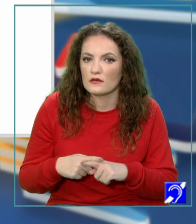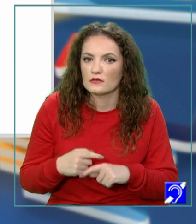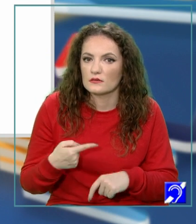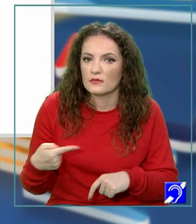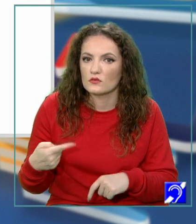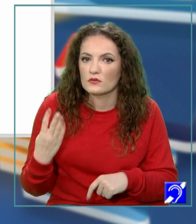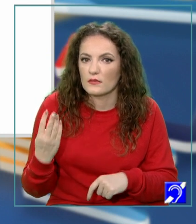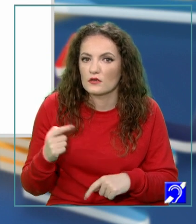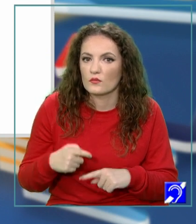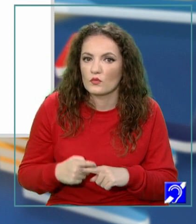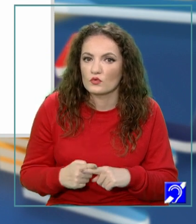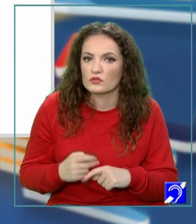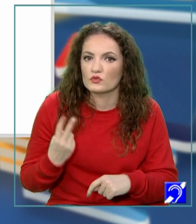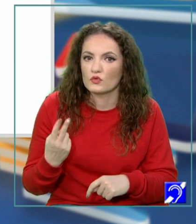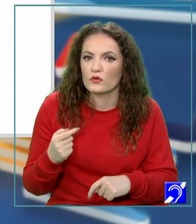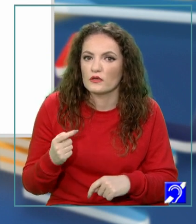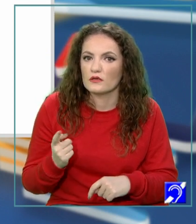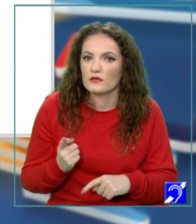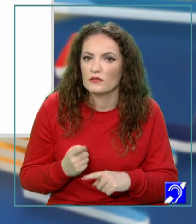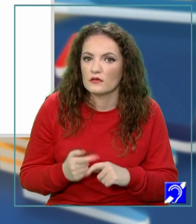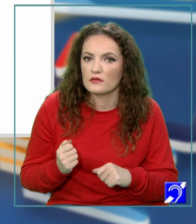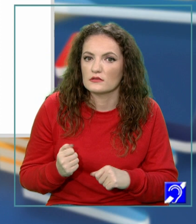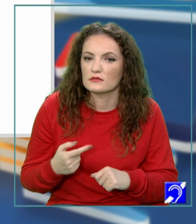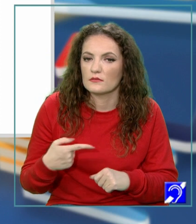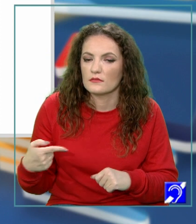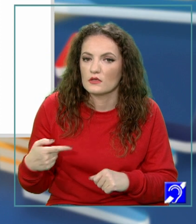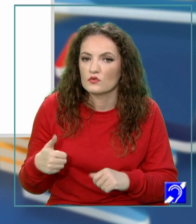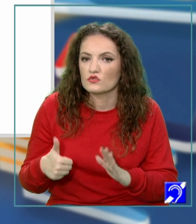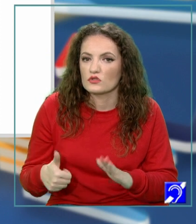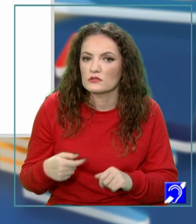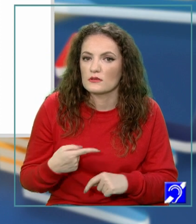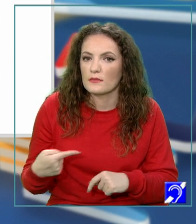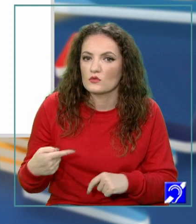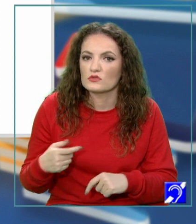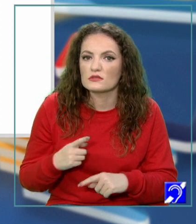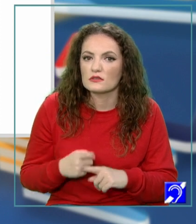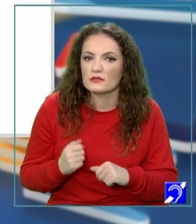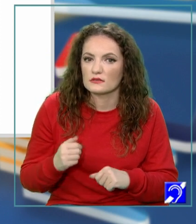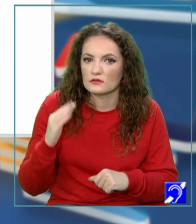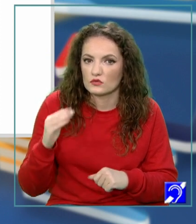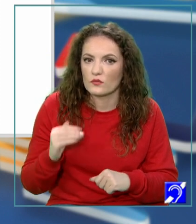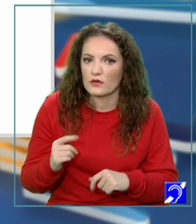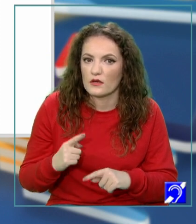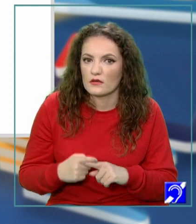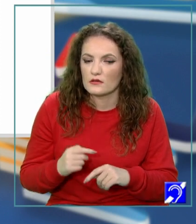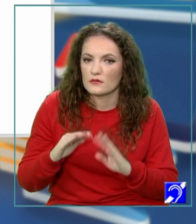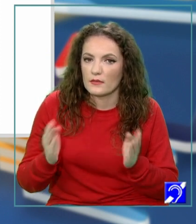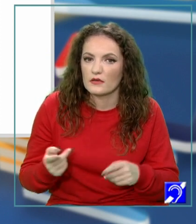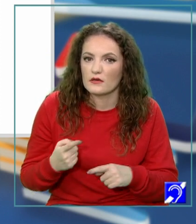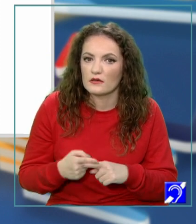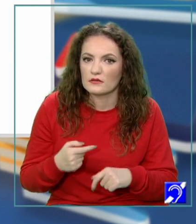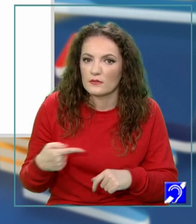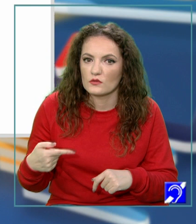minus 4 plus 2x fac distributivitatea, minus 6, minus x, supra x pe lângă x minus 3 pe lângă x minus